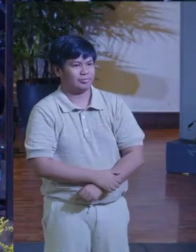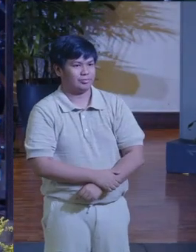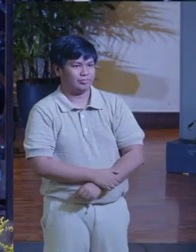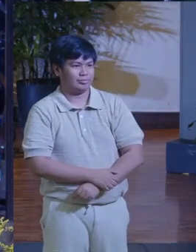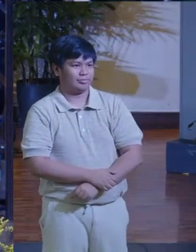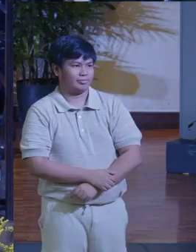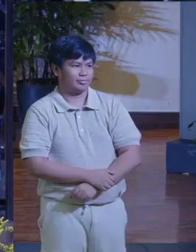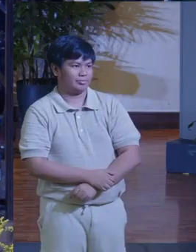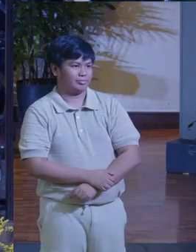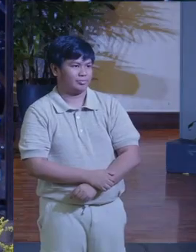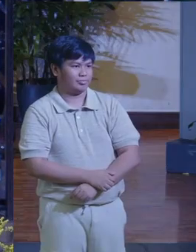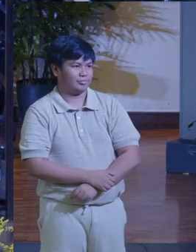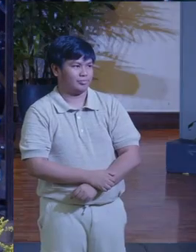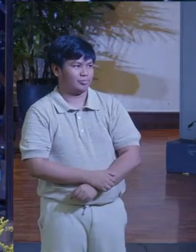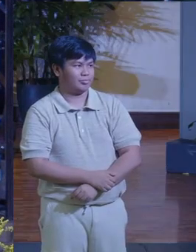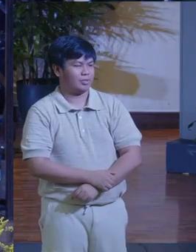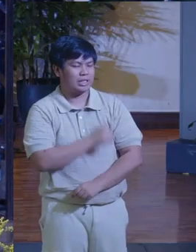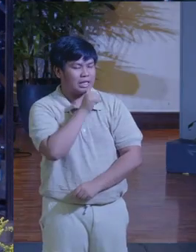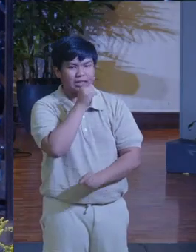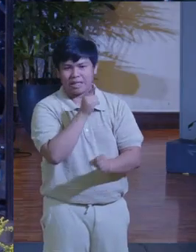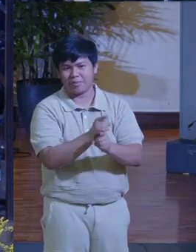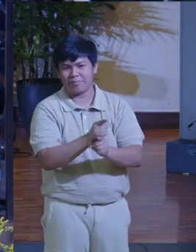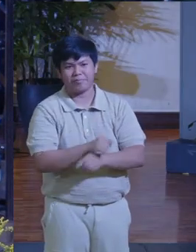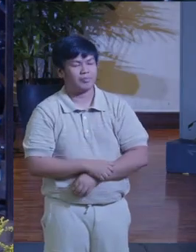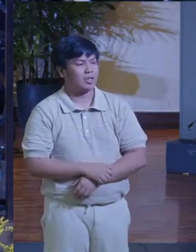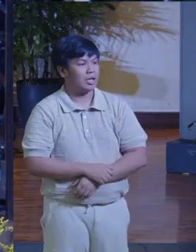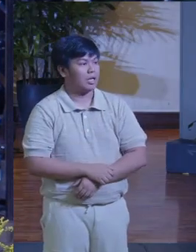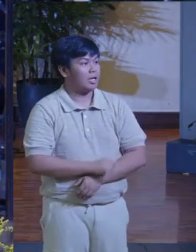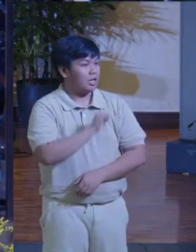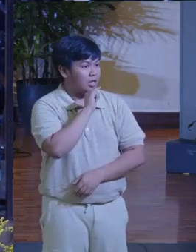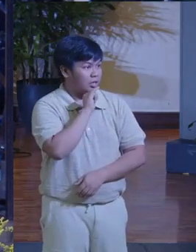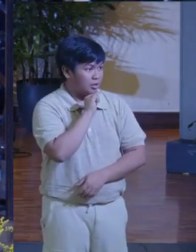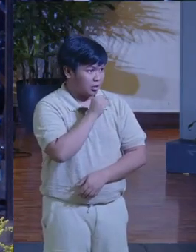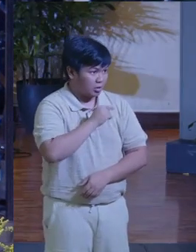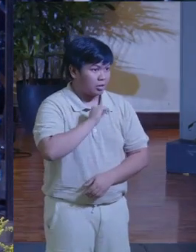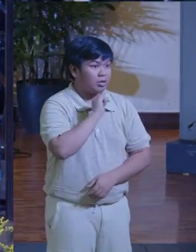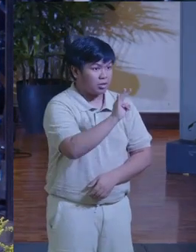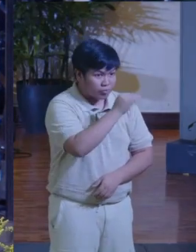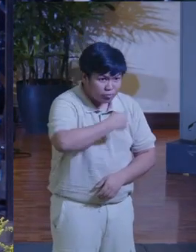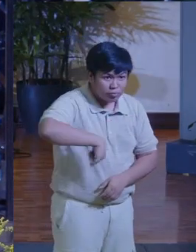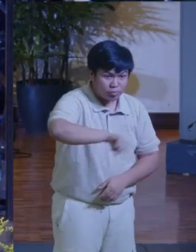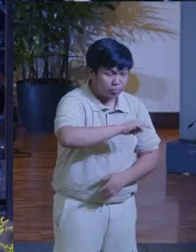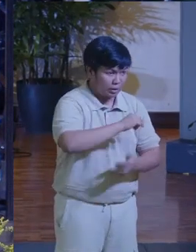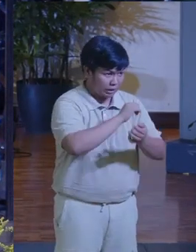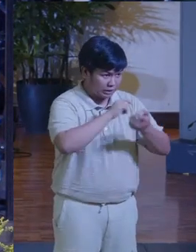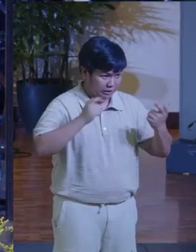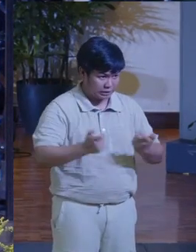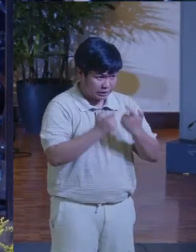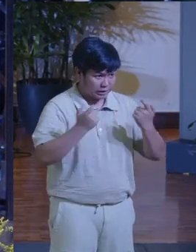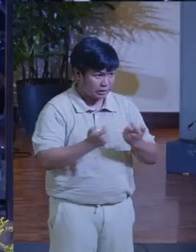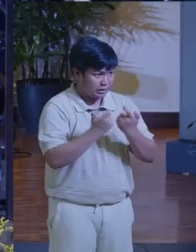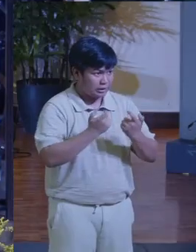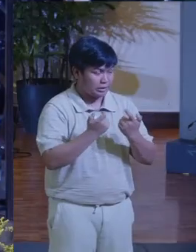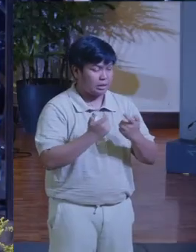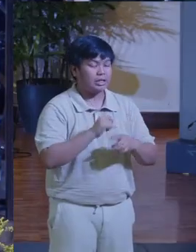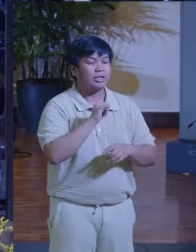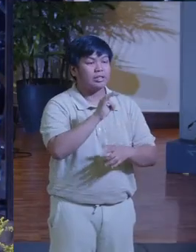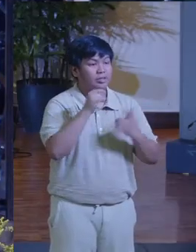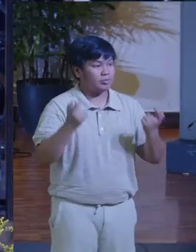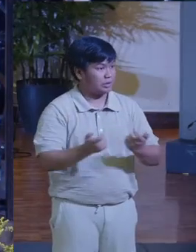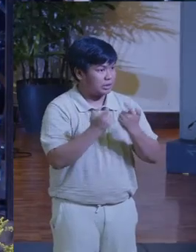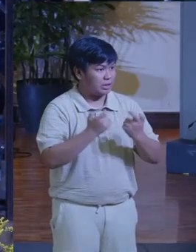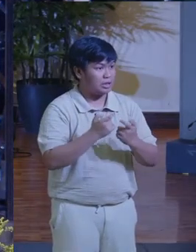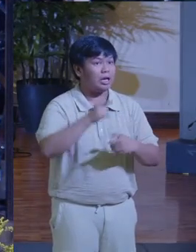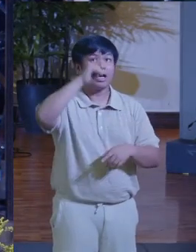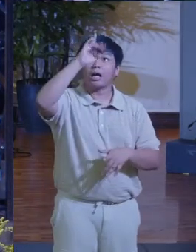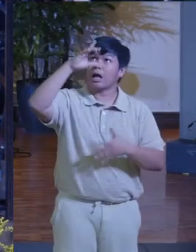Sabi niya, what shall we say then? Are we to continue in sin that grace may abound? So naisip na ni Pablo ang iniisip